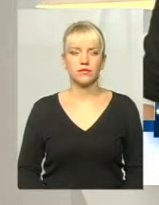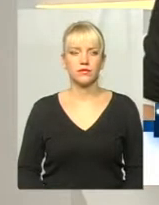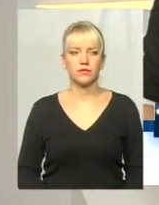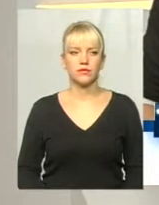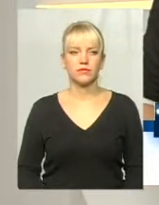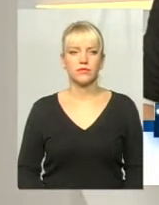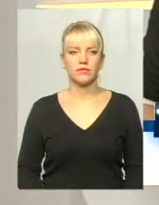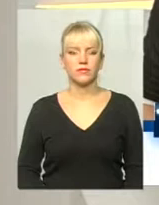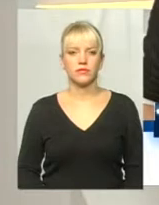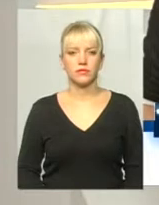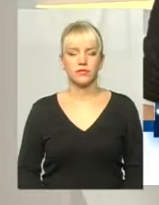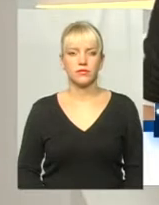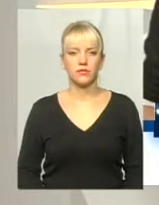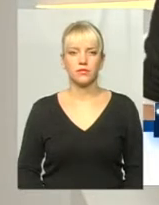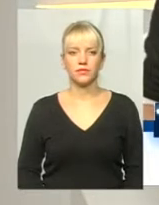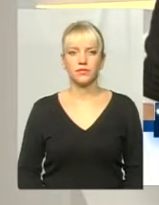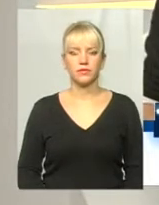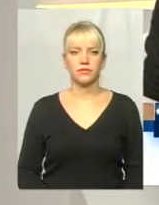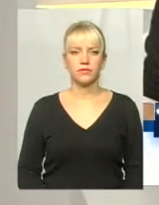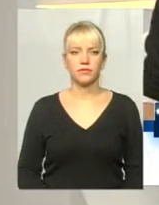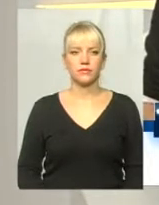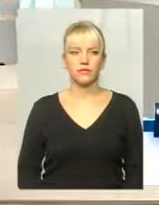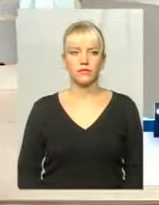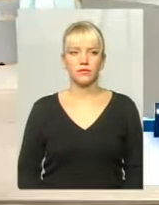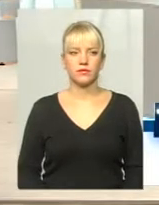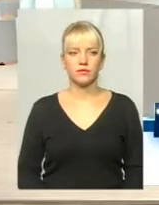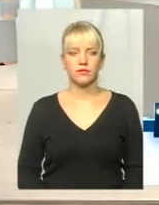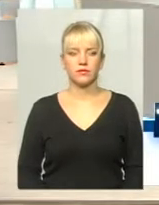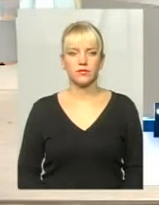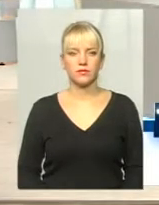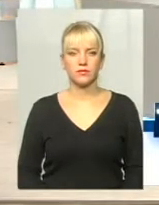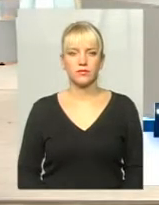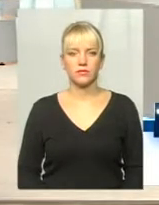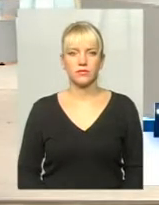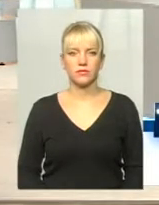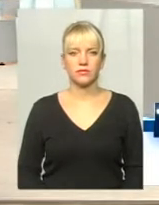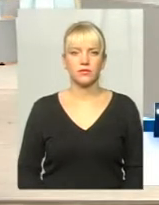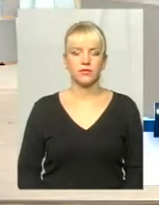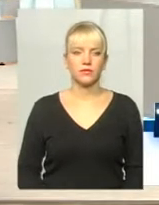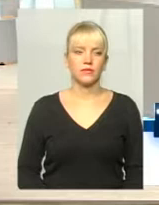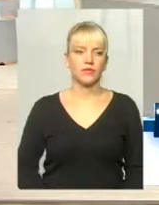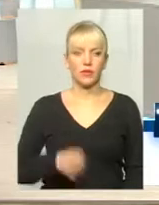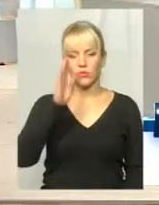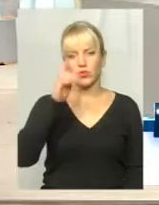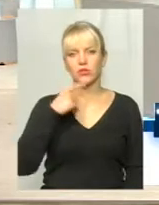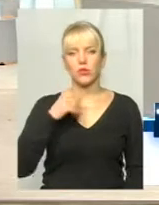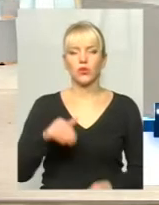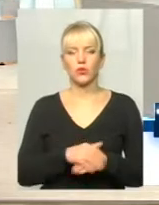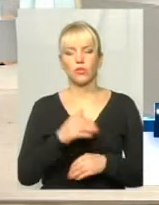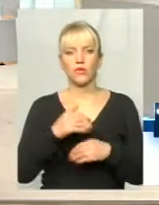Зірвався. Зірвався дзвіночок. Є. Алло, ми вас слухаємо. Добрий вечір. Добрий